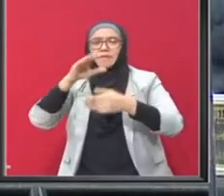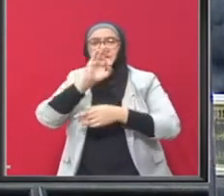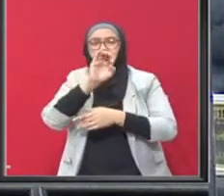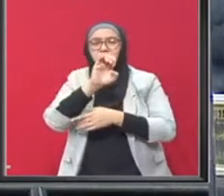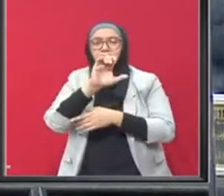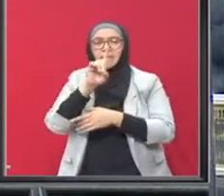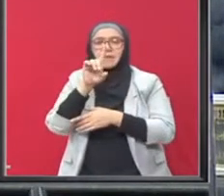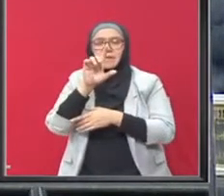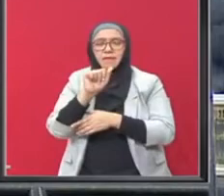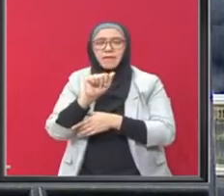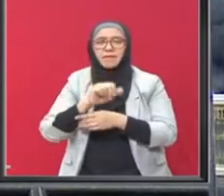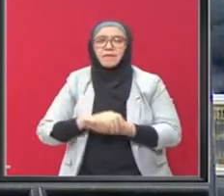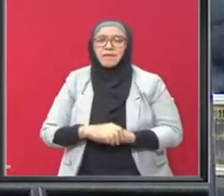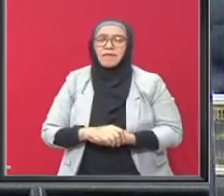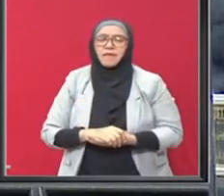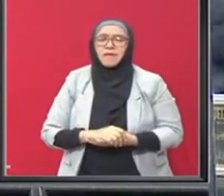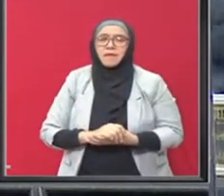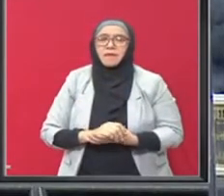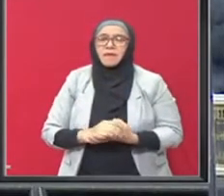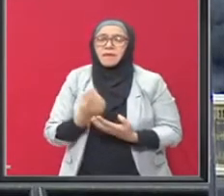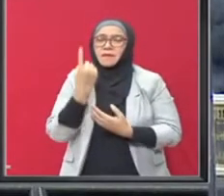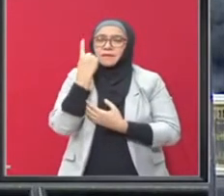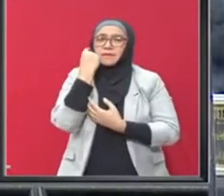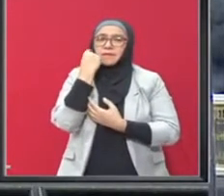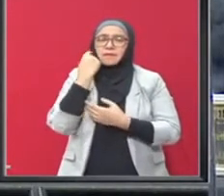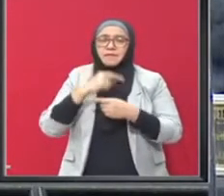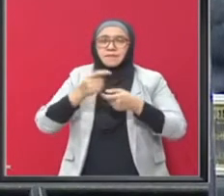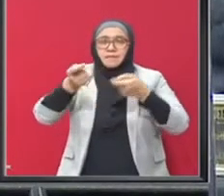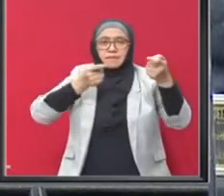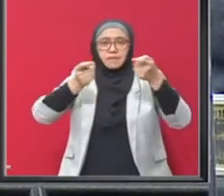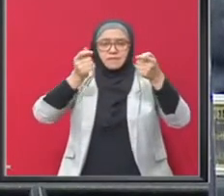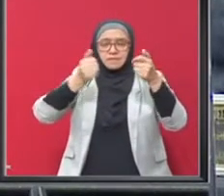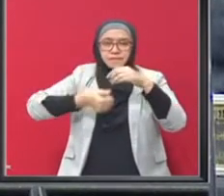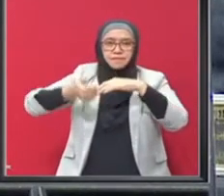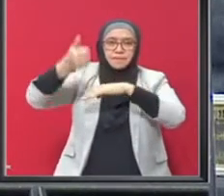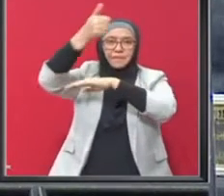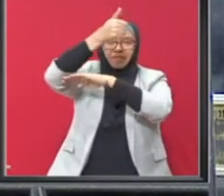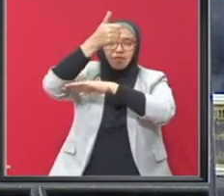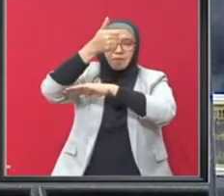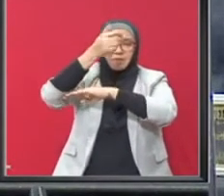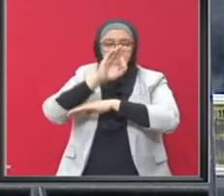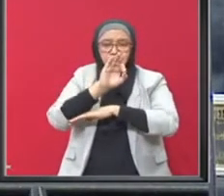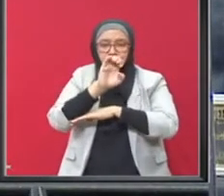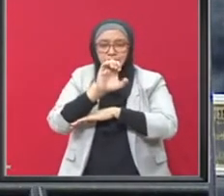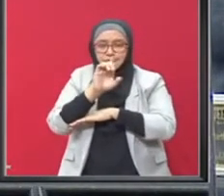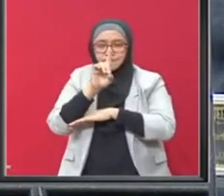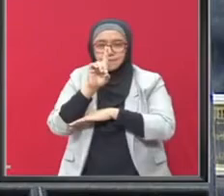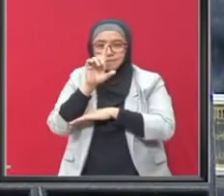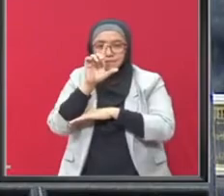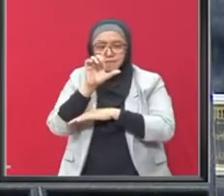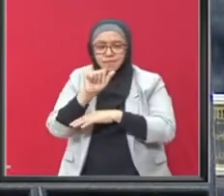Stefan Yomart khusyuk musibah dan pesan tinggi veda veda telah mengadakan